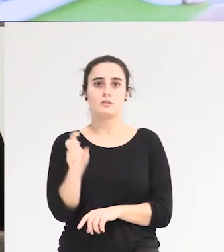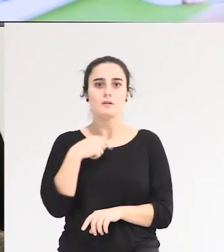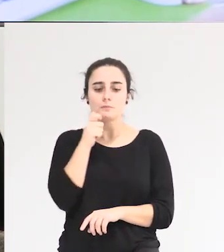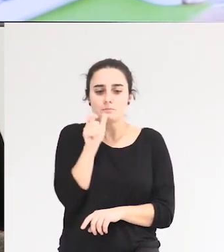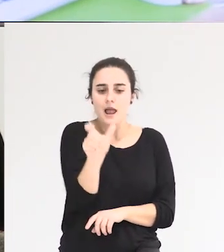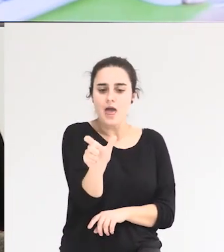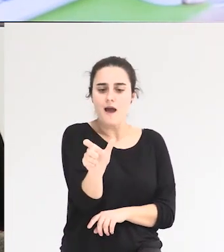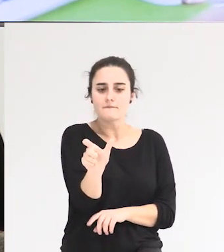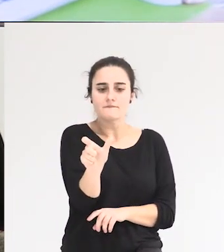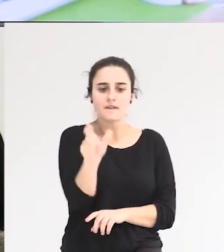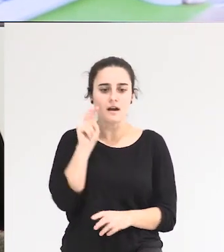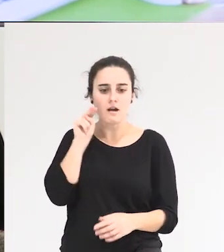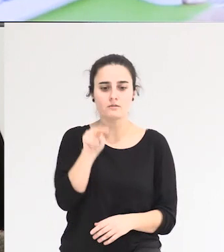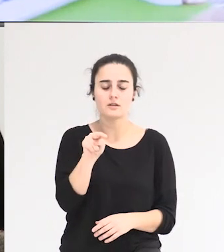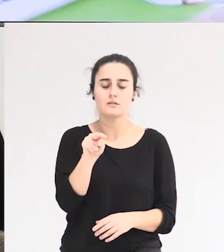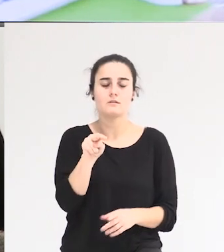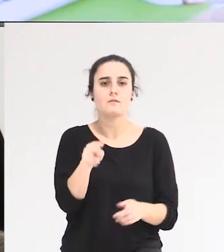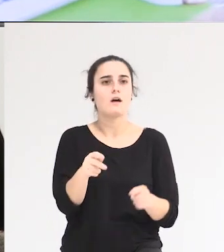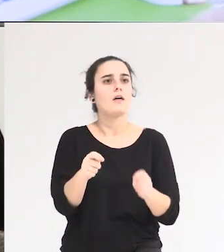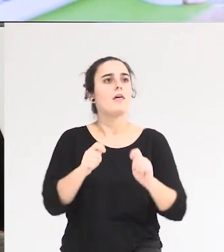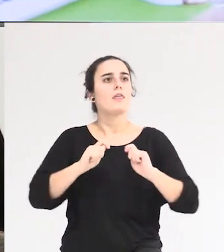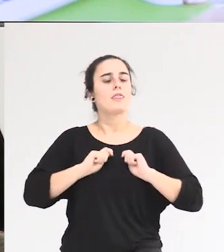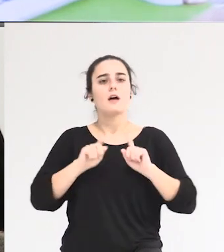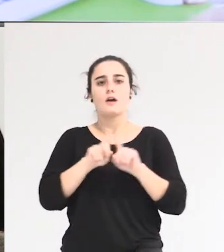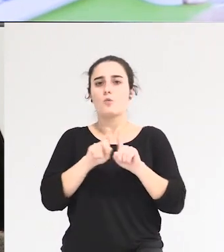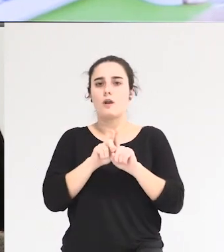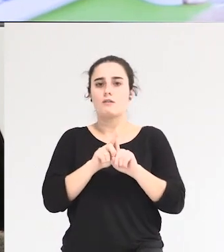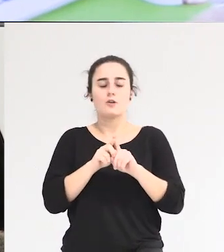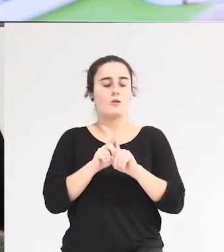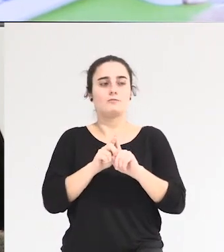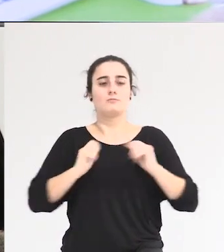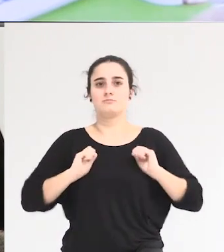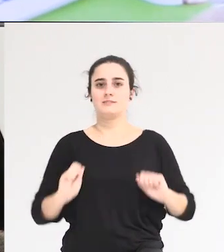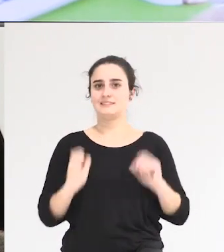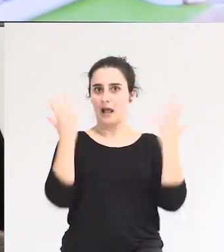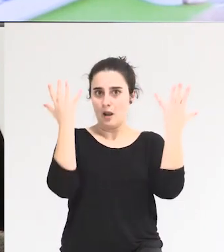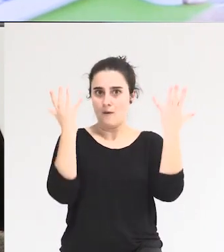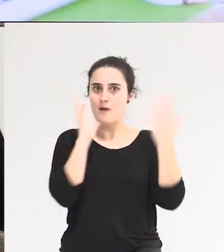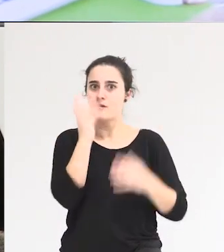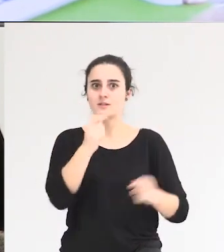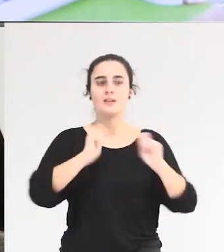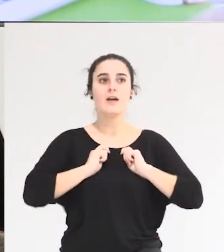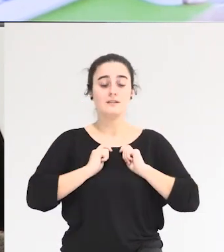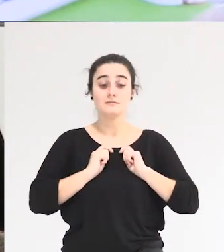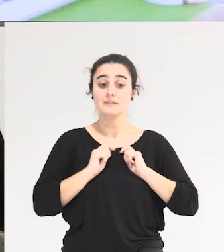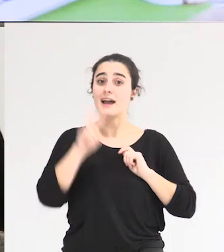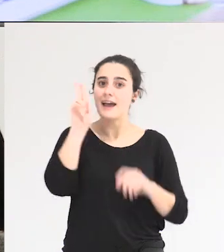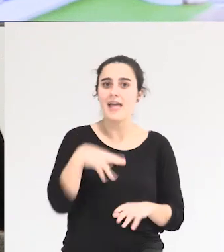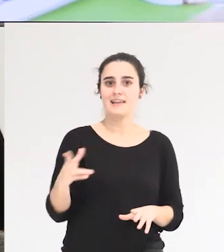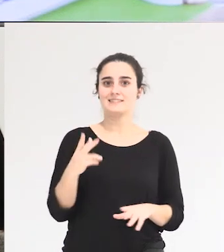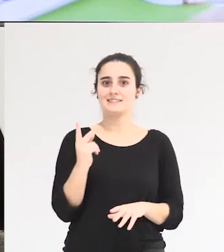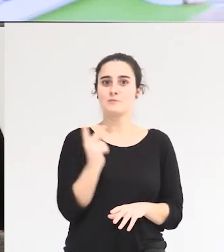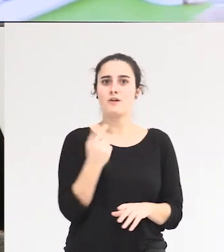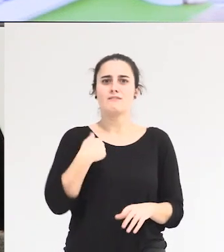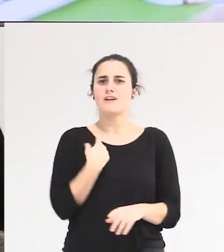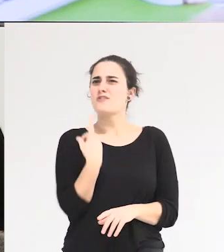eta niretzako izan zen, ba, salbabidas bat bezala, ez? Hartu nuen, eta nuen, bai, klaro, hau da, ambivalentzia da. Ez dut zertan